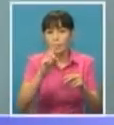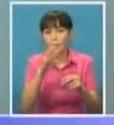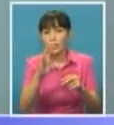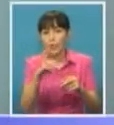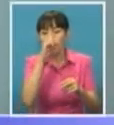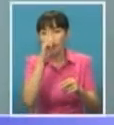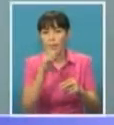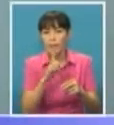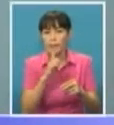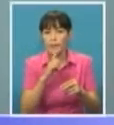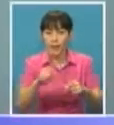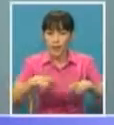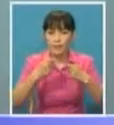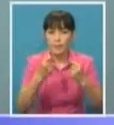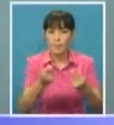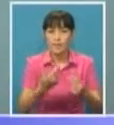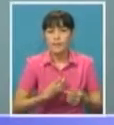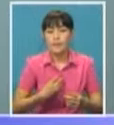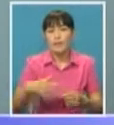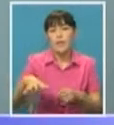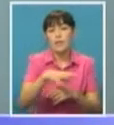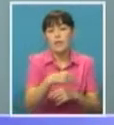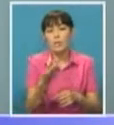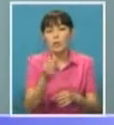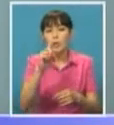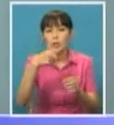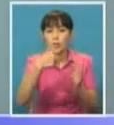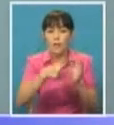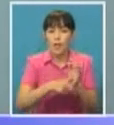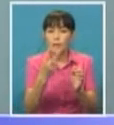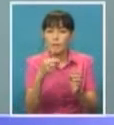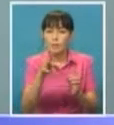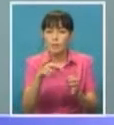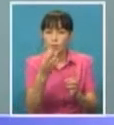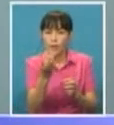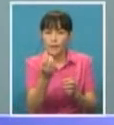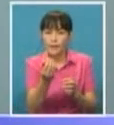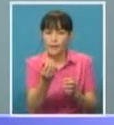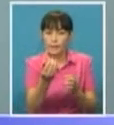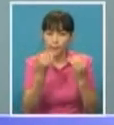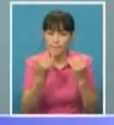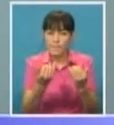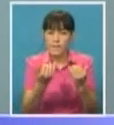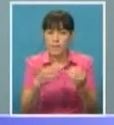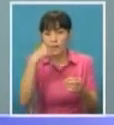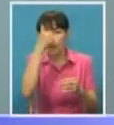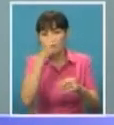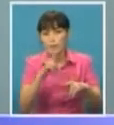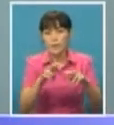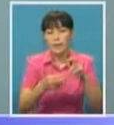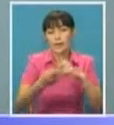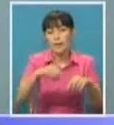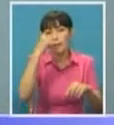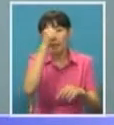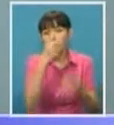айында тапсырылады бізге. Жалпы құны 162 миллион теңгеге биылғы жылға салынды. Келесі жылға біз тағы